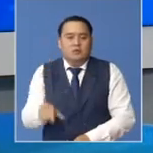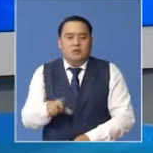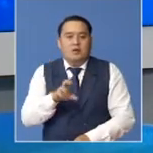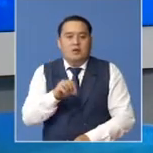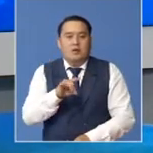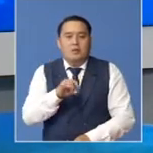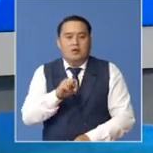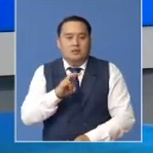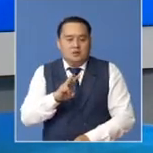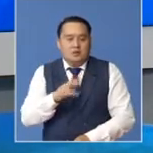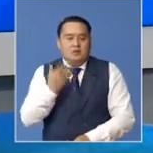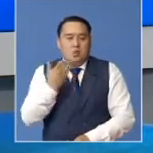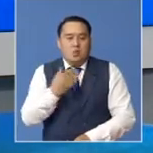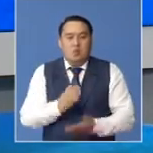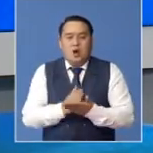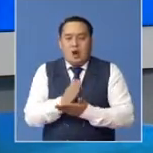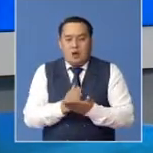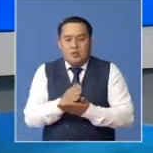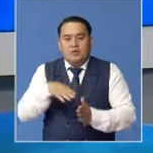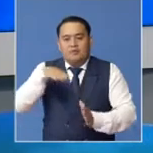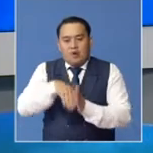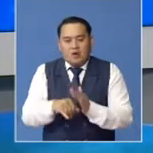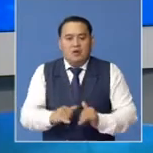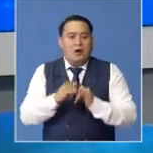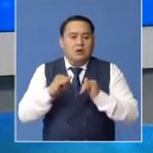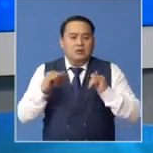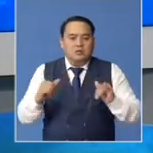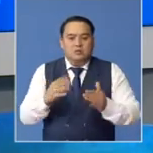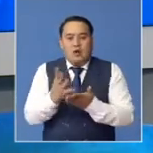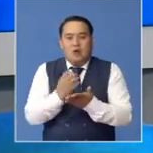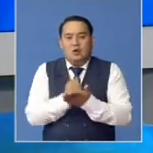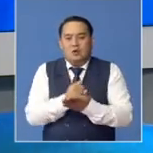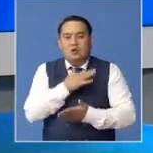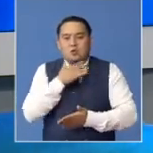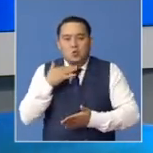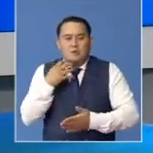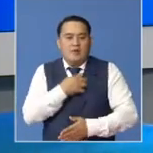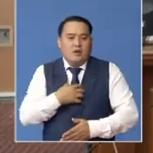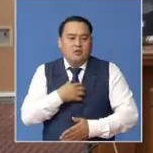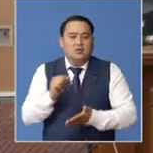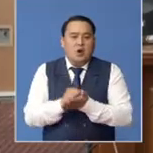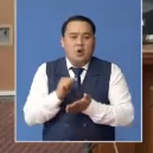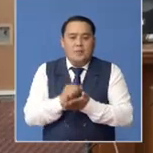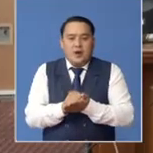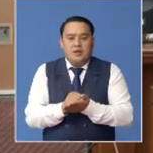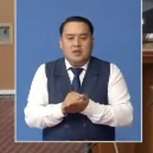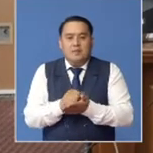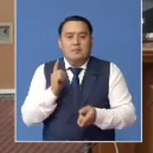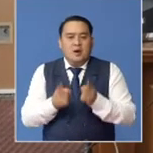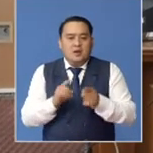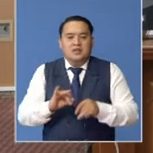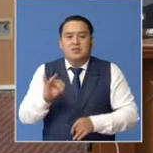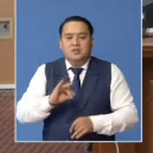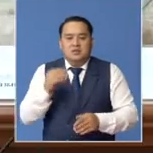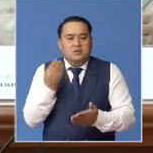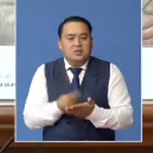Бижамал Рамазановой. Заслуженный работник, она внесла большой вклад в дело сохранения многих важнейших документов, имеющих поистине